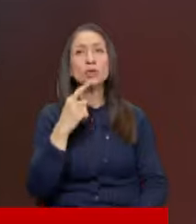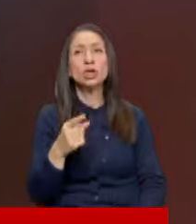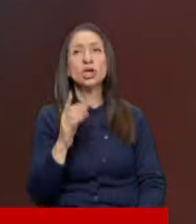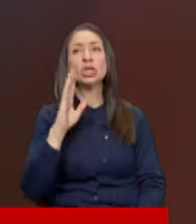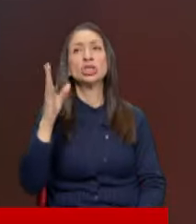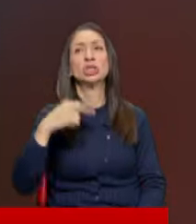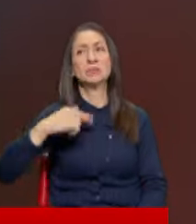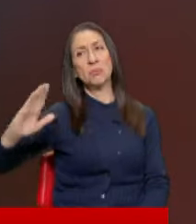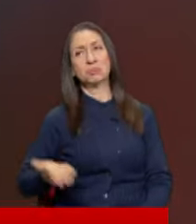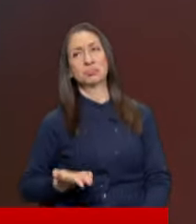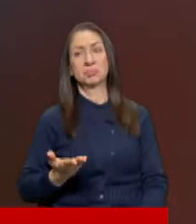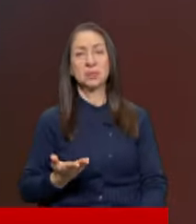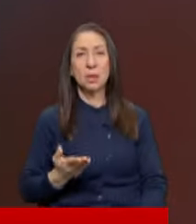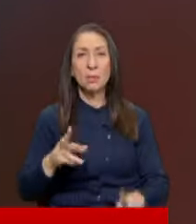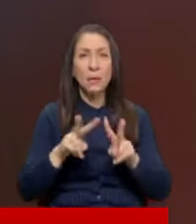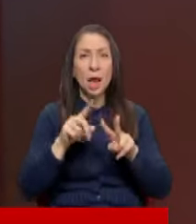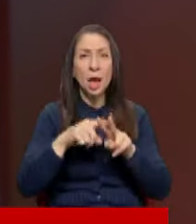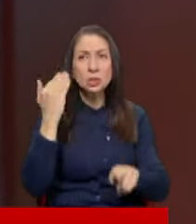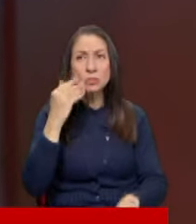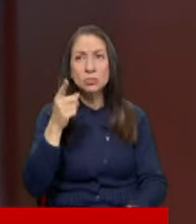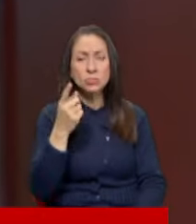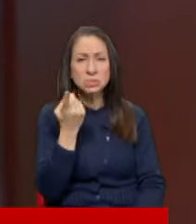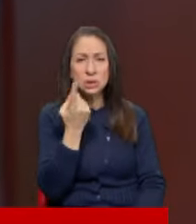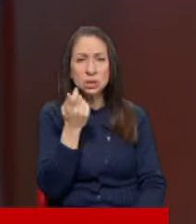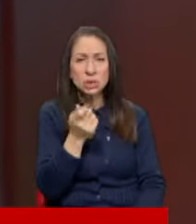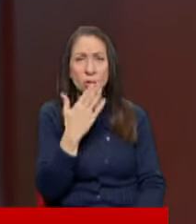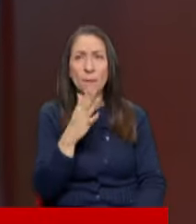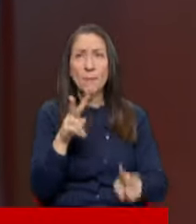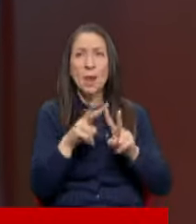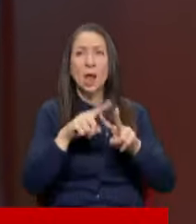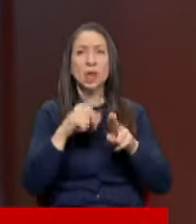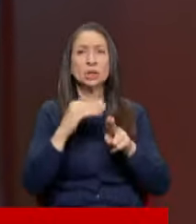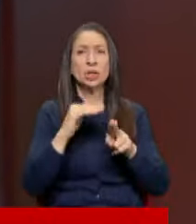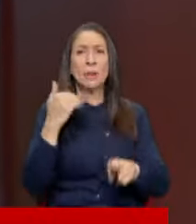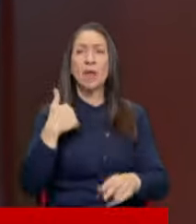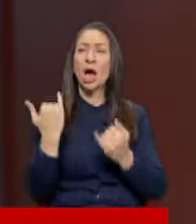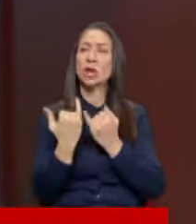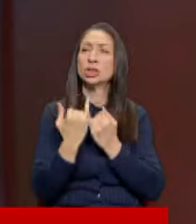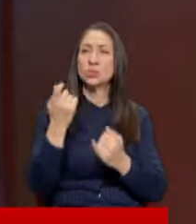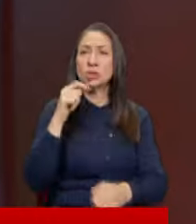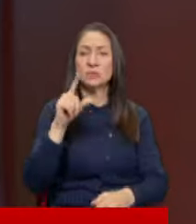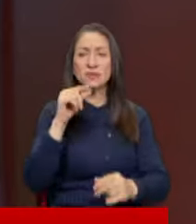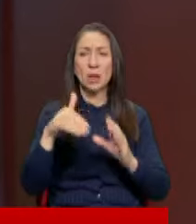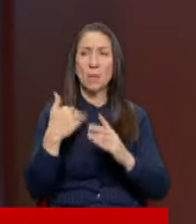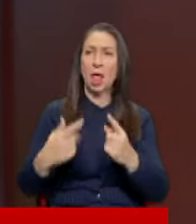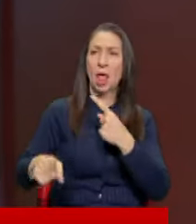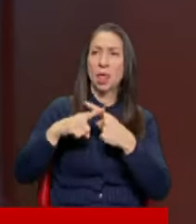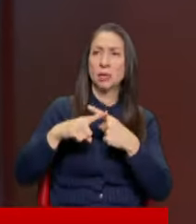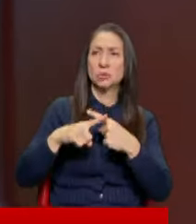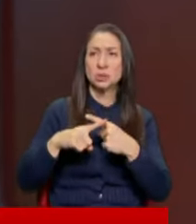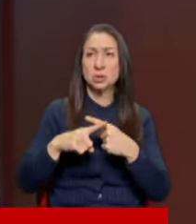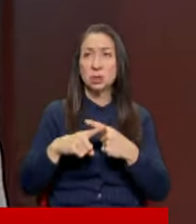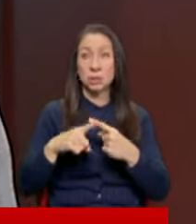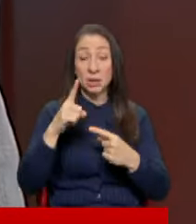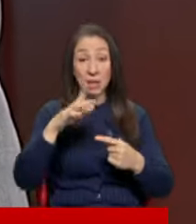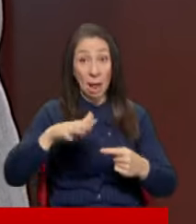ki gittiniz ihanet ettiniz Meral akşener'in bu konuda kriteri yok zaten Meral Akşener düne kadar bana kardeşim diyordu şimdi Twitter'da beni engellemiş